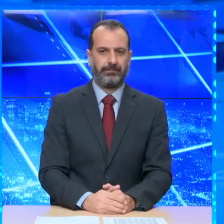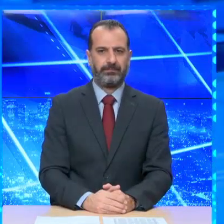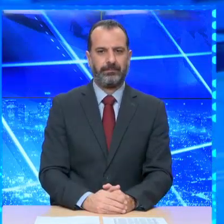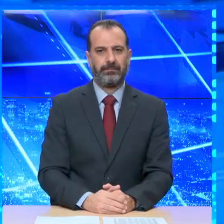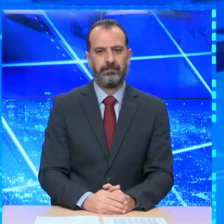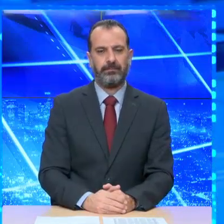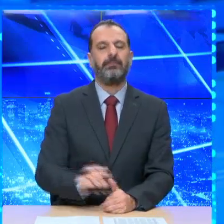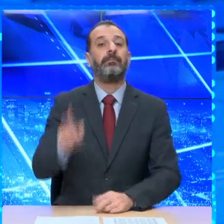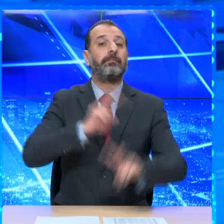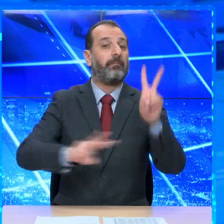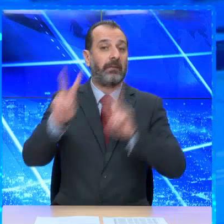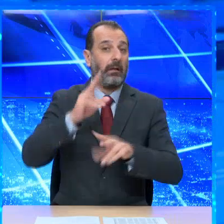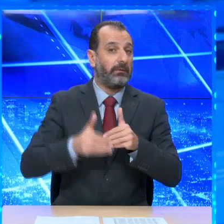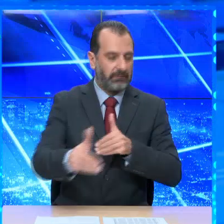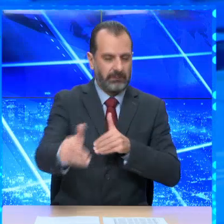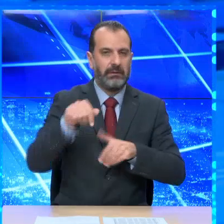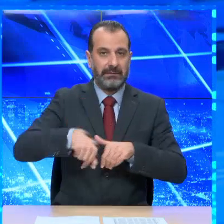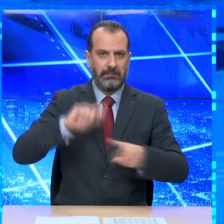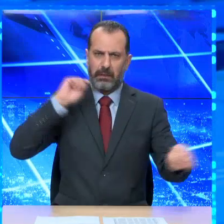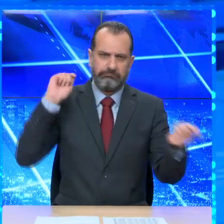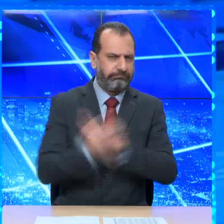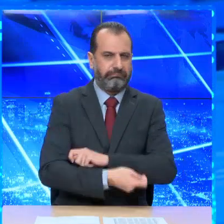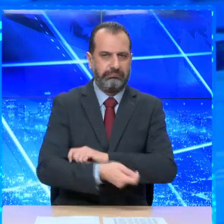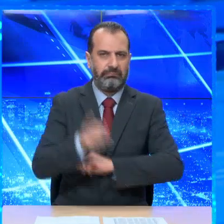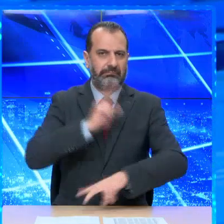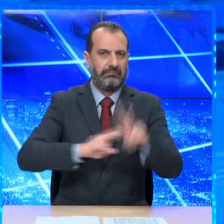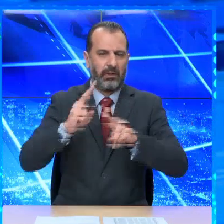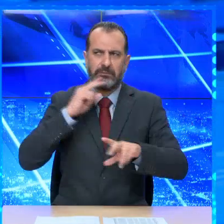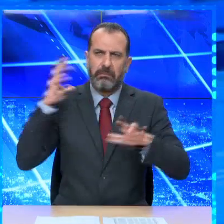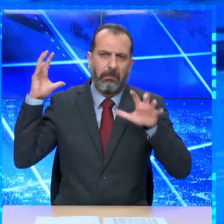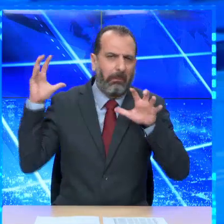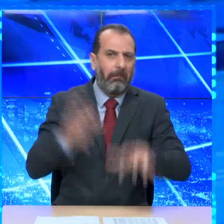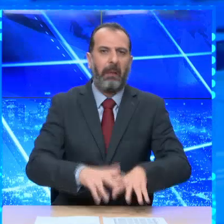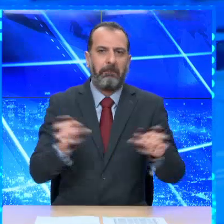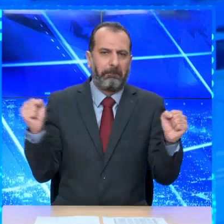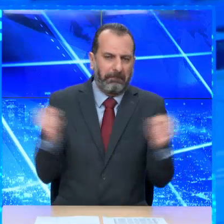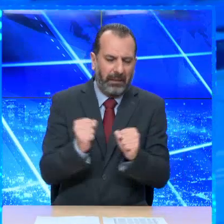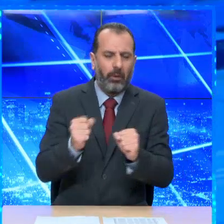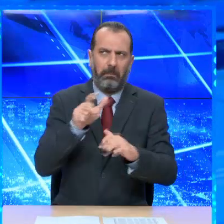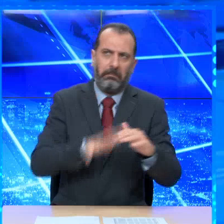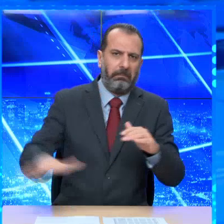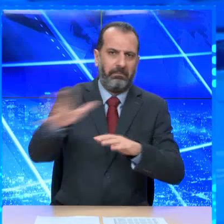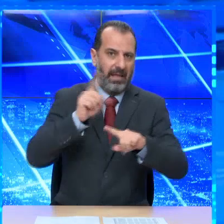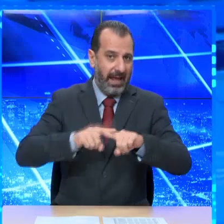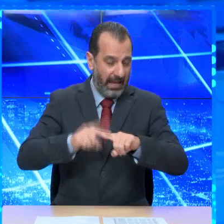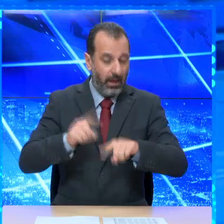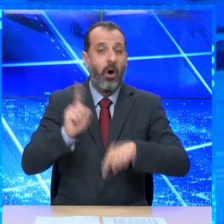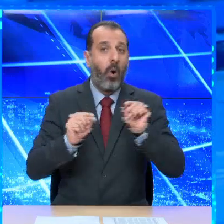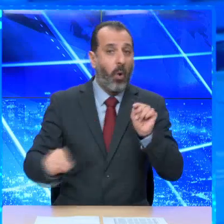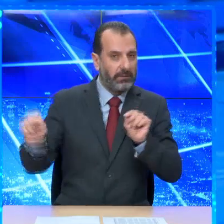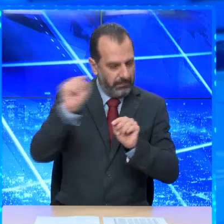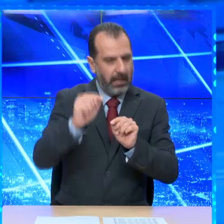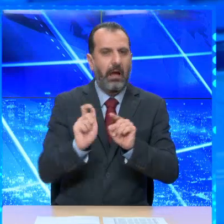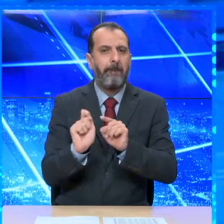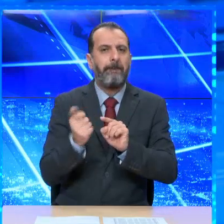Περνάμε τώρα στο μέτωπο του καιρού, καθώς είναι ραγδαία η επιδείνωση από σήμερα σε μεγάλο μέρος της χώρας, ενώ σε αρκετές περιοχές εστάλθηκε το μήνυμα